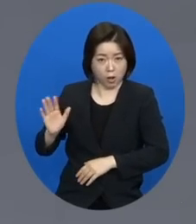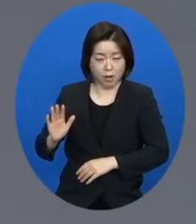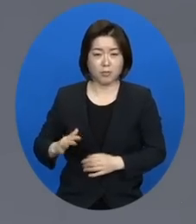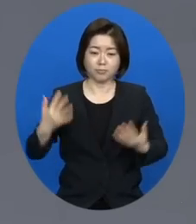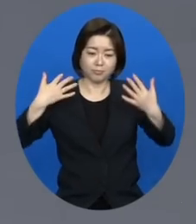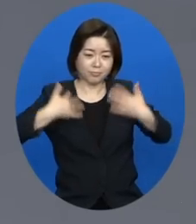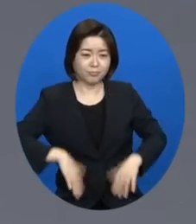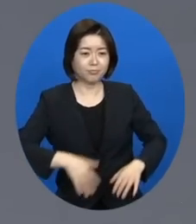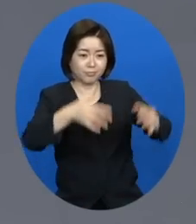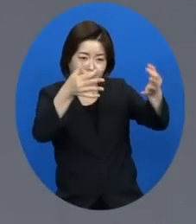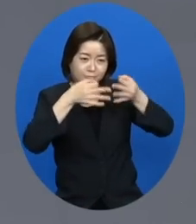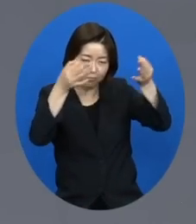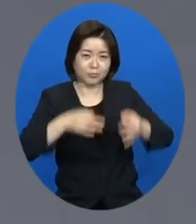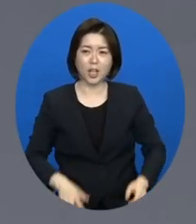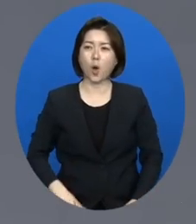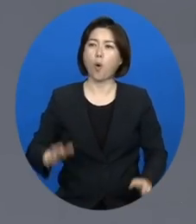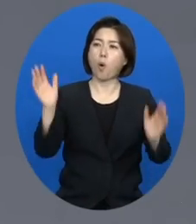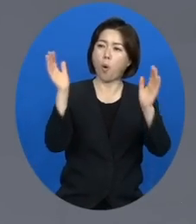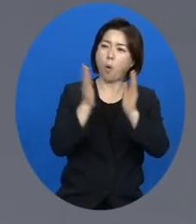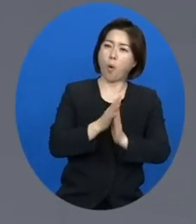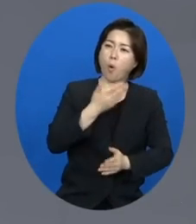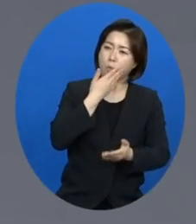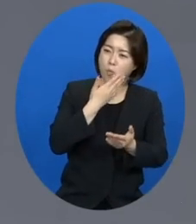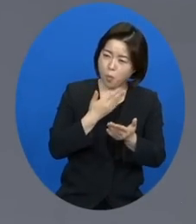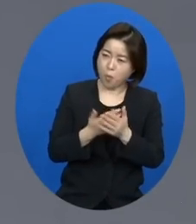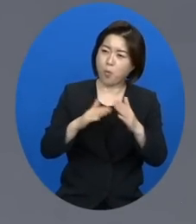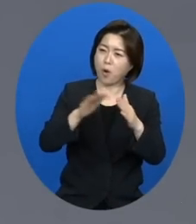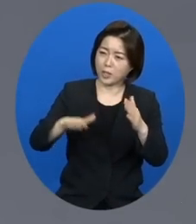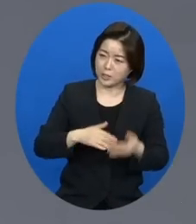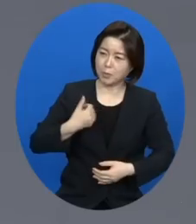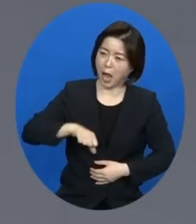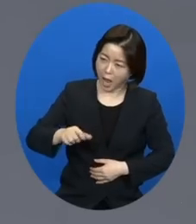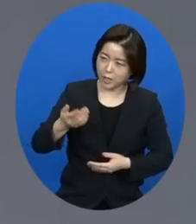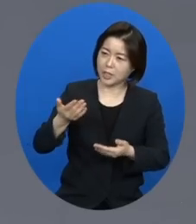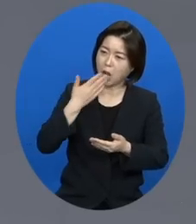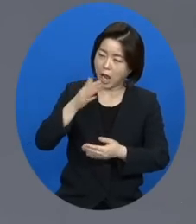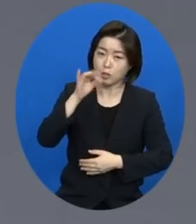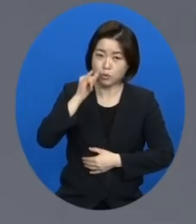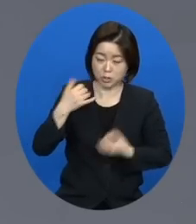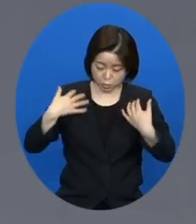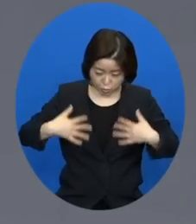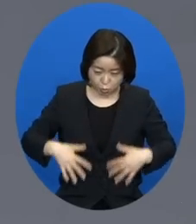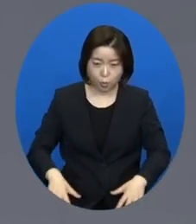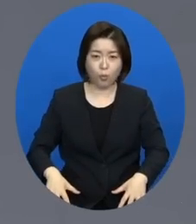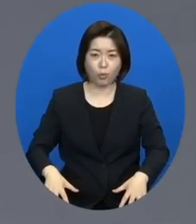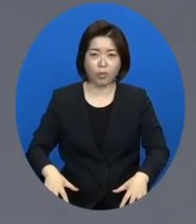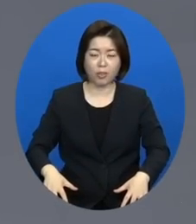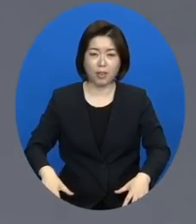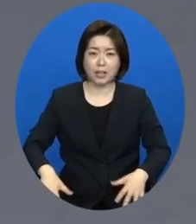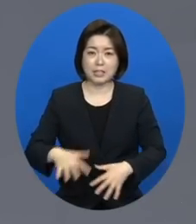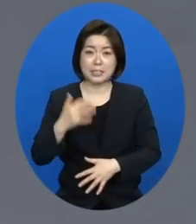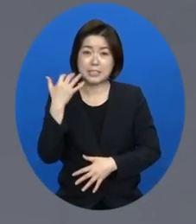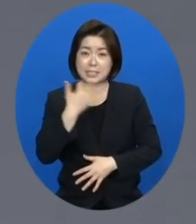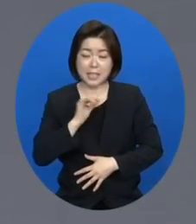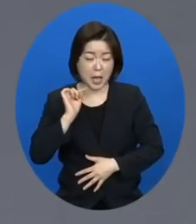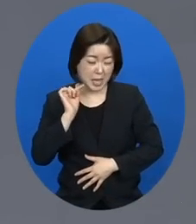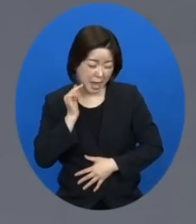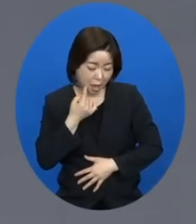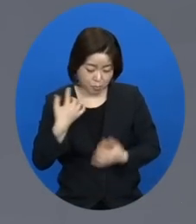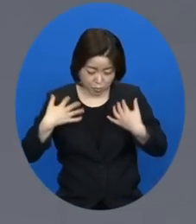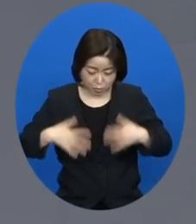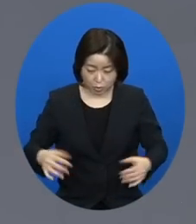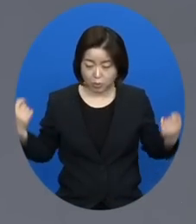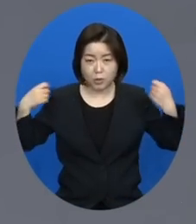누구나 보면 아, 참 귀한 집안의 자식이네 라고 알 수 있는 옷이거든요. 그 채색 옷을 입고 다녀